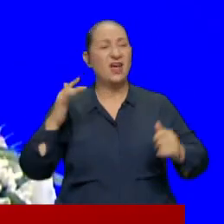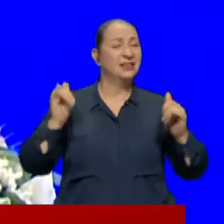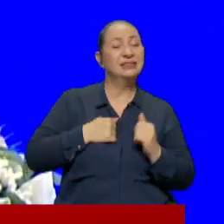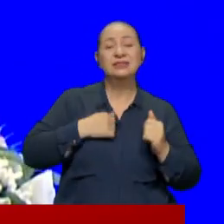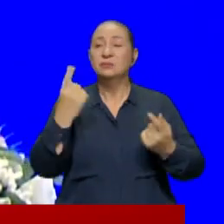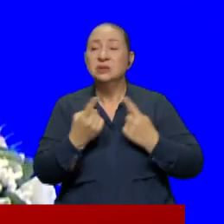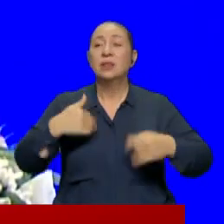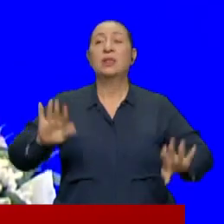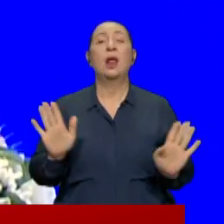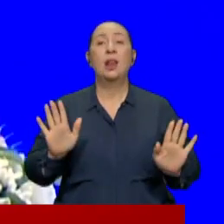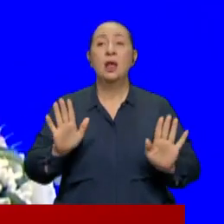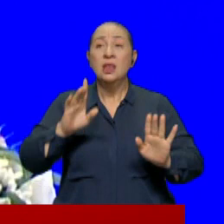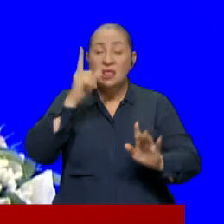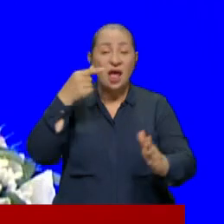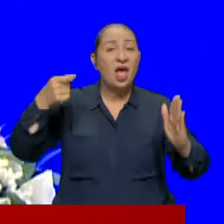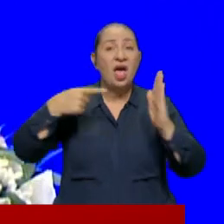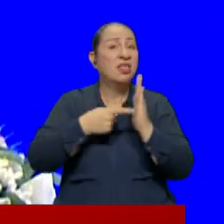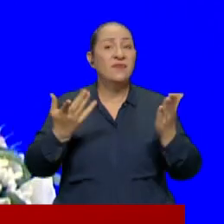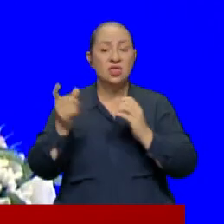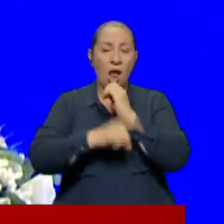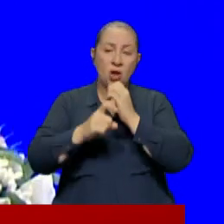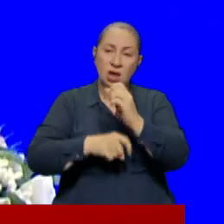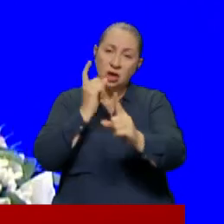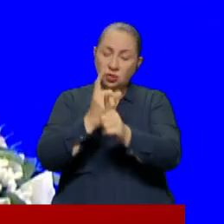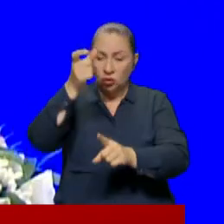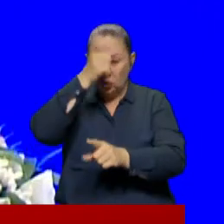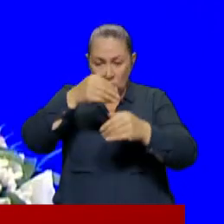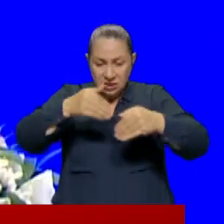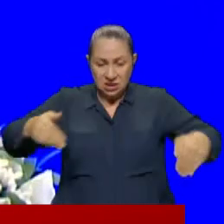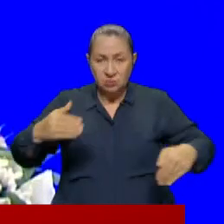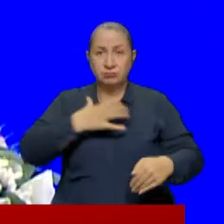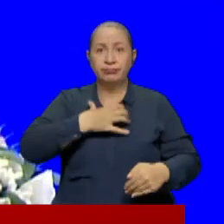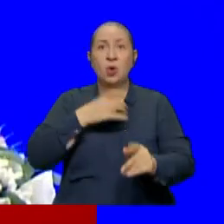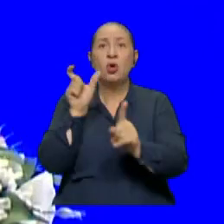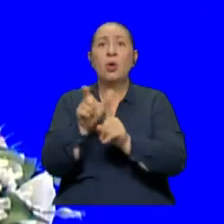herhangi bir şekilde işgal harekatı değil, tek hedefimiz olan teröristlere karşı ülkemizi, hudutlarımızı korumak.